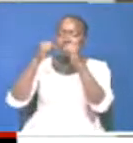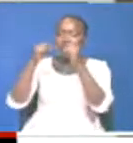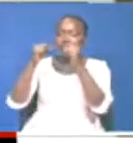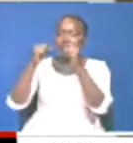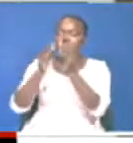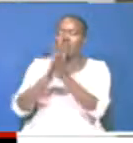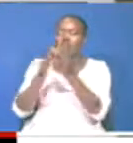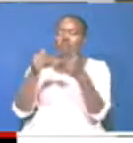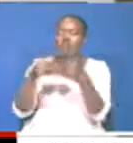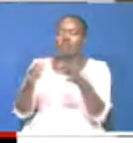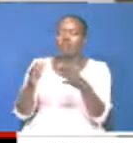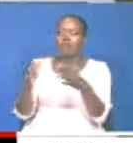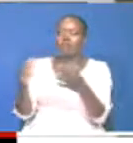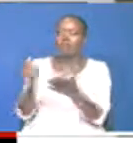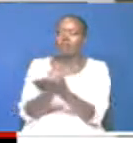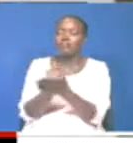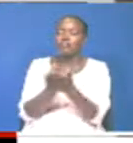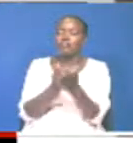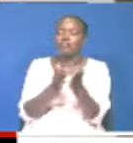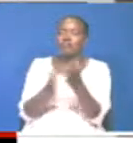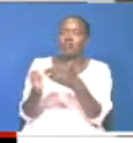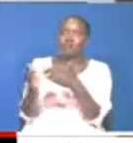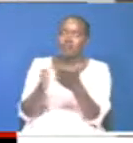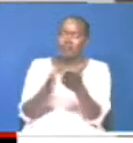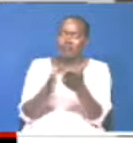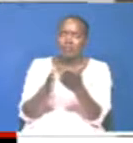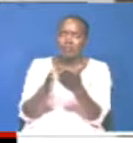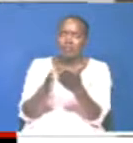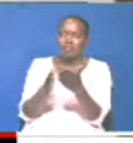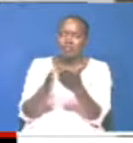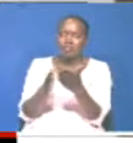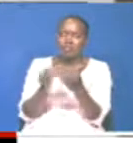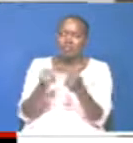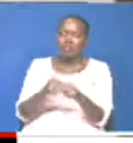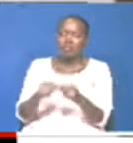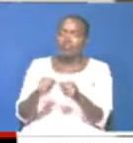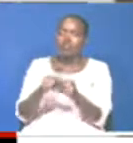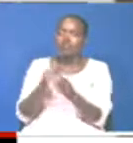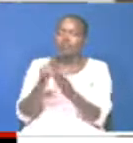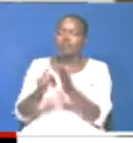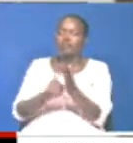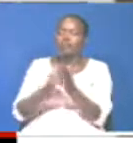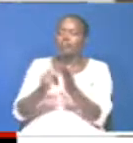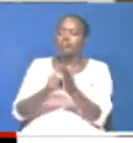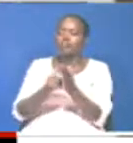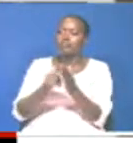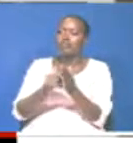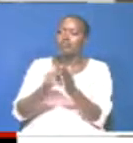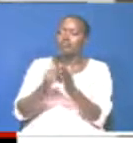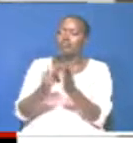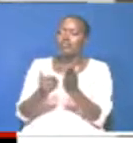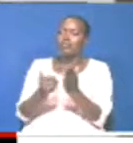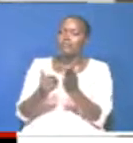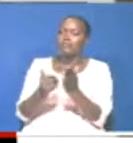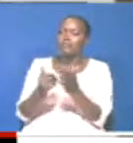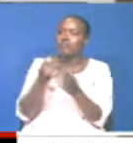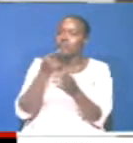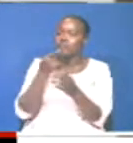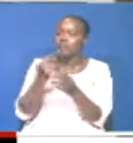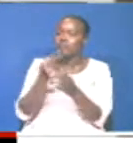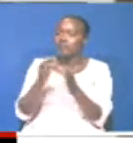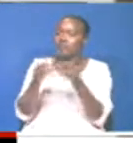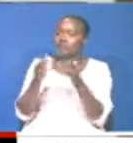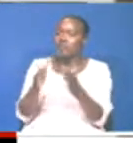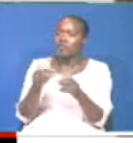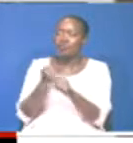ajira. Msaidizi kamishna wa kaunti katika eneo la Naivasha Fidelis Babu aliwahakikishia wakulima na pia wafanye